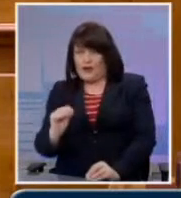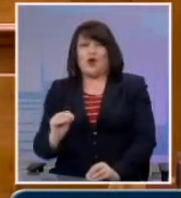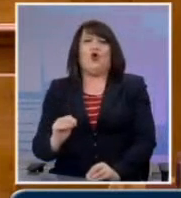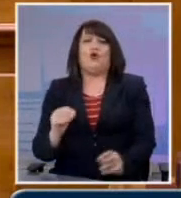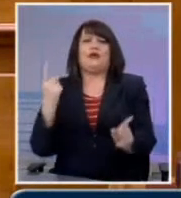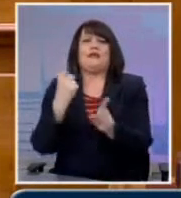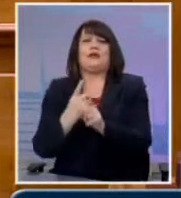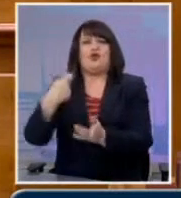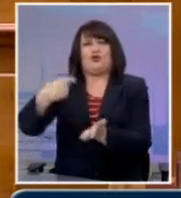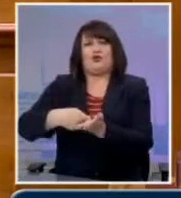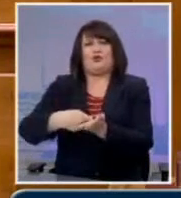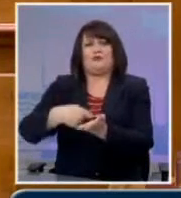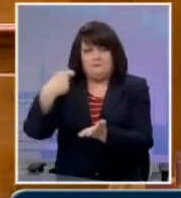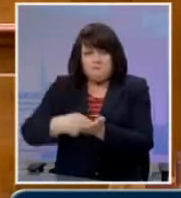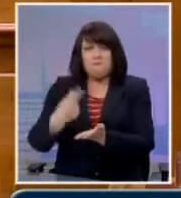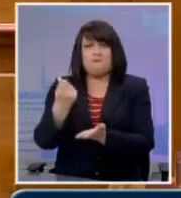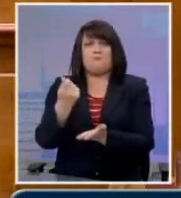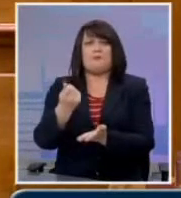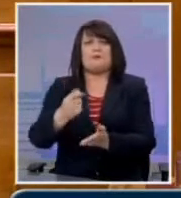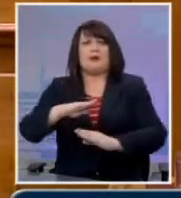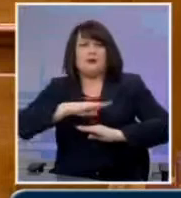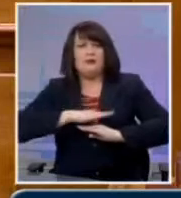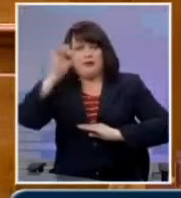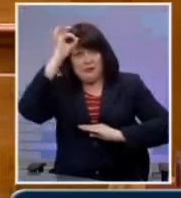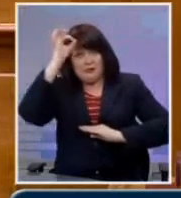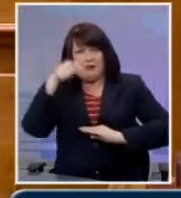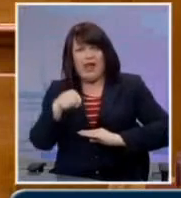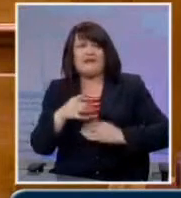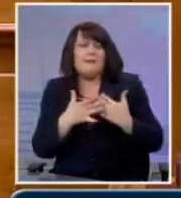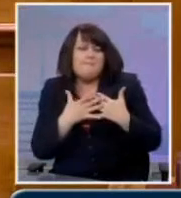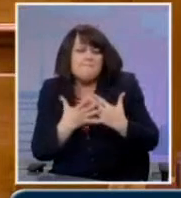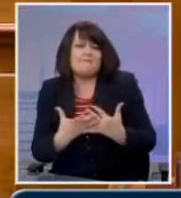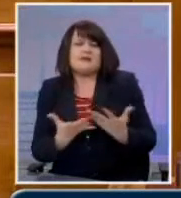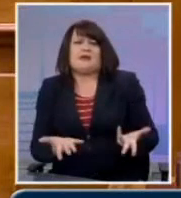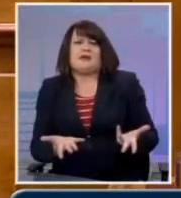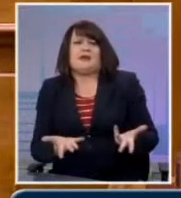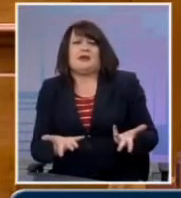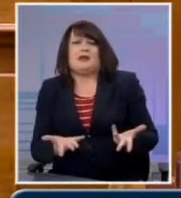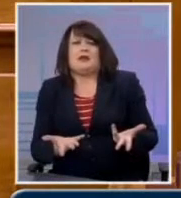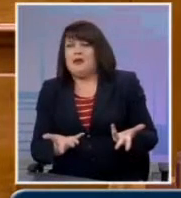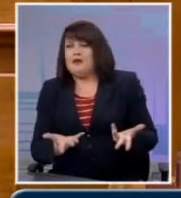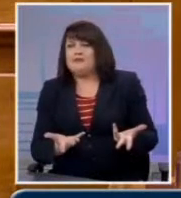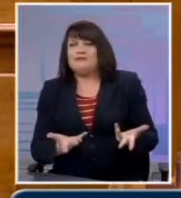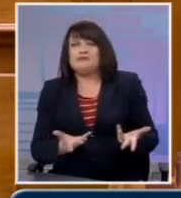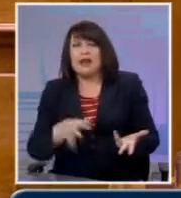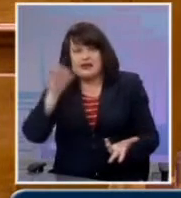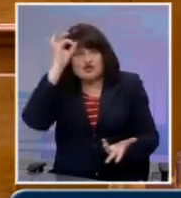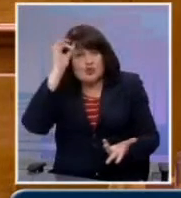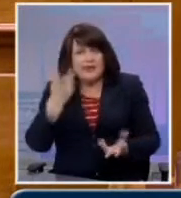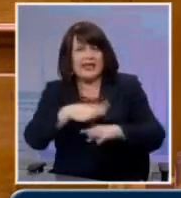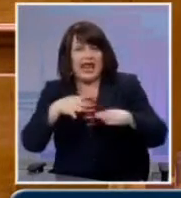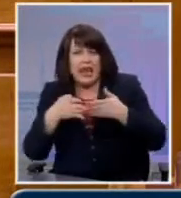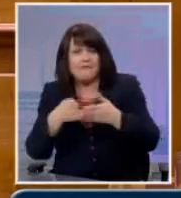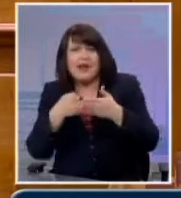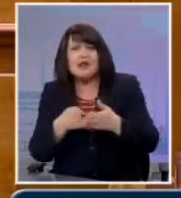στον κωδικό της πληρωμής των ενστόλων, οι οποίοι δώσαν την ψυχή τους για να λειτουργούν όπως οι αστυνομικοί και οι